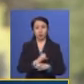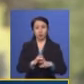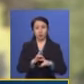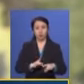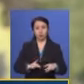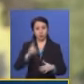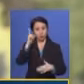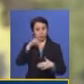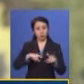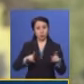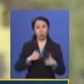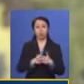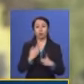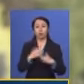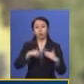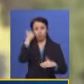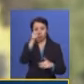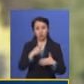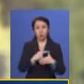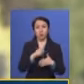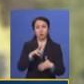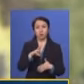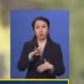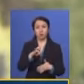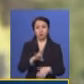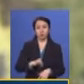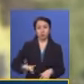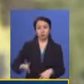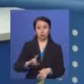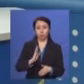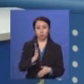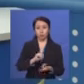Теперь мы надеемся, что до конца года название Тимирязевского района будет изменено.